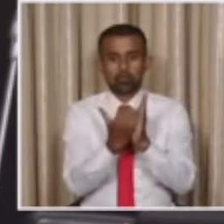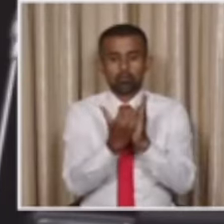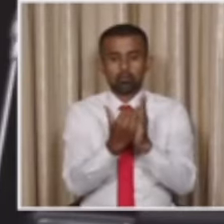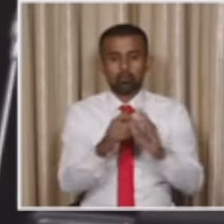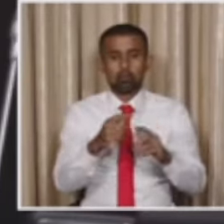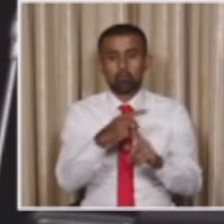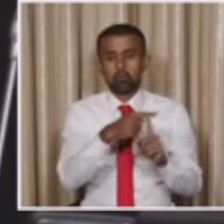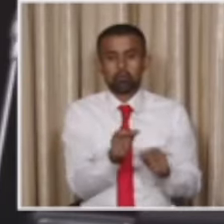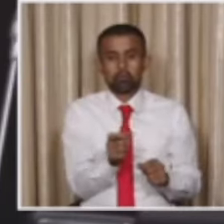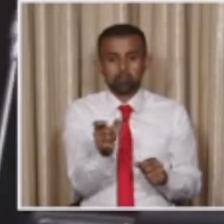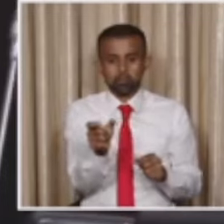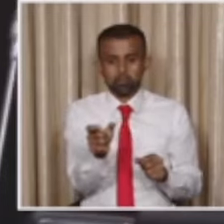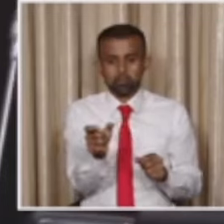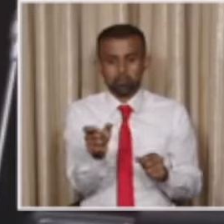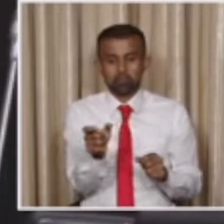තියෙන කොටසක්.